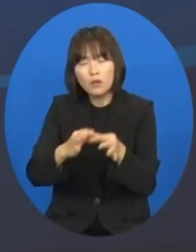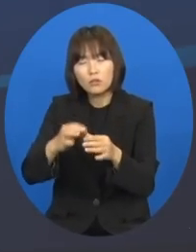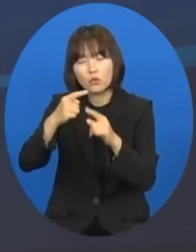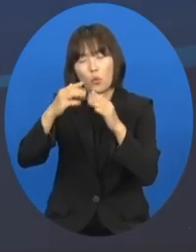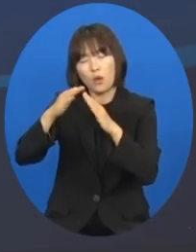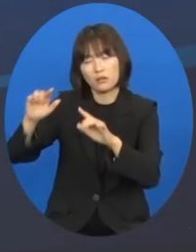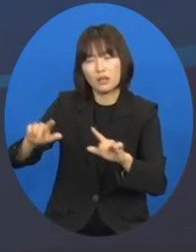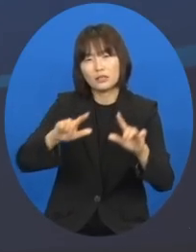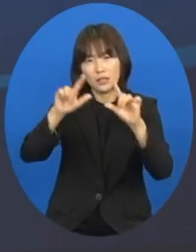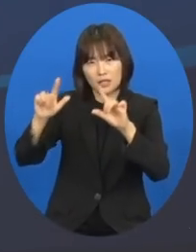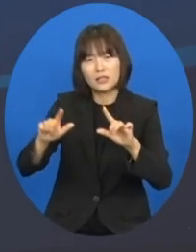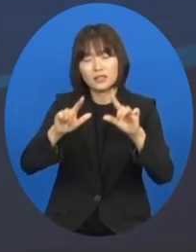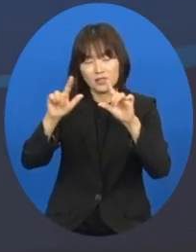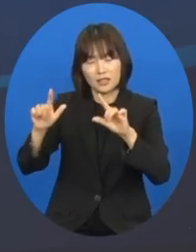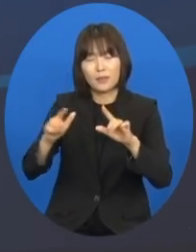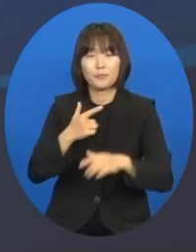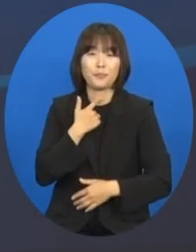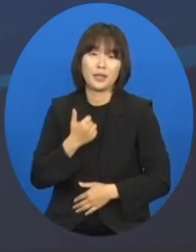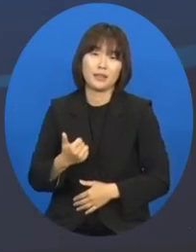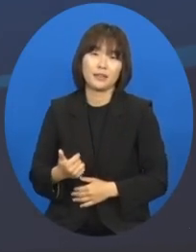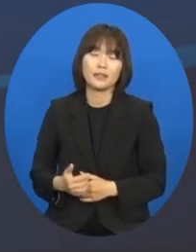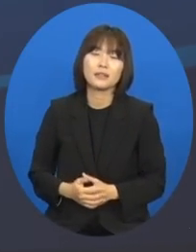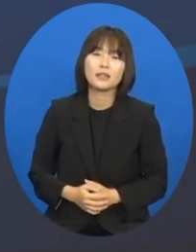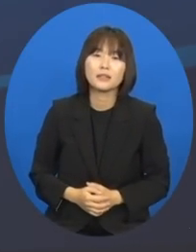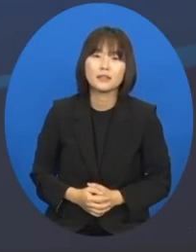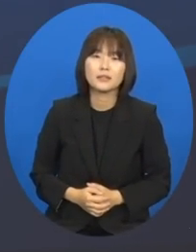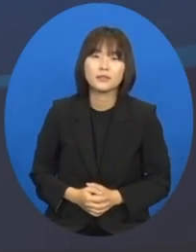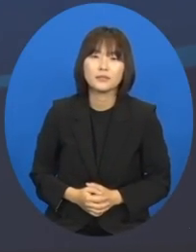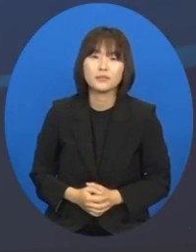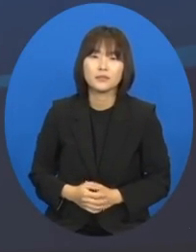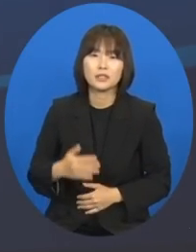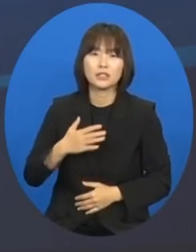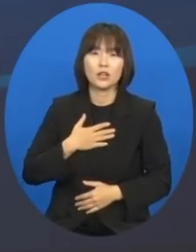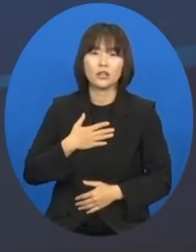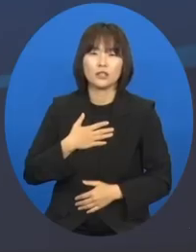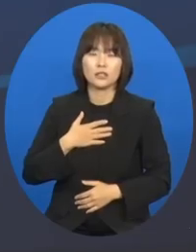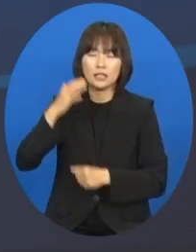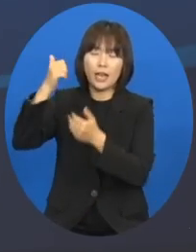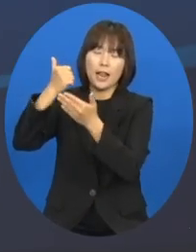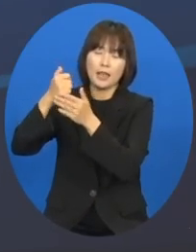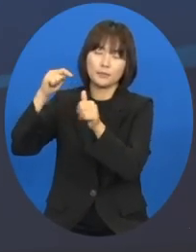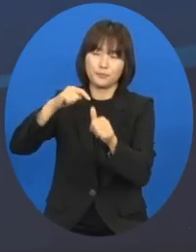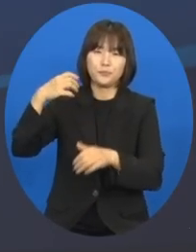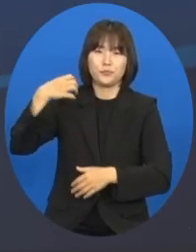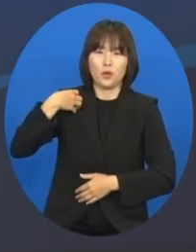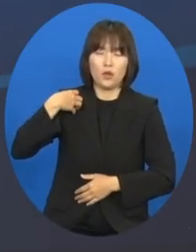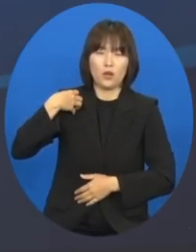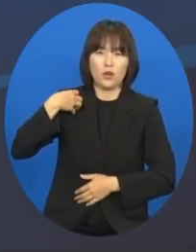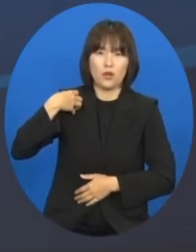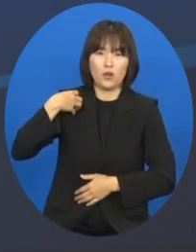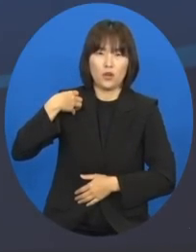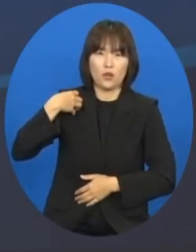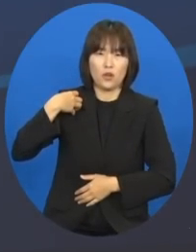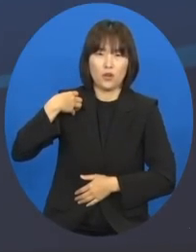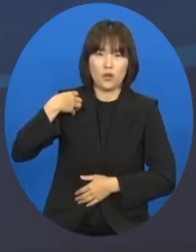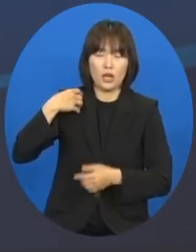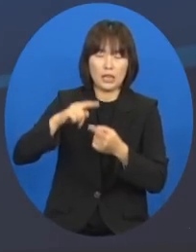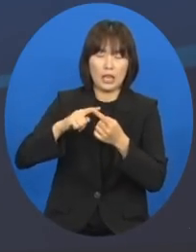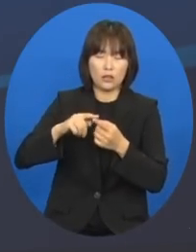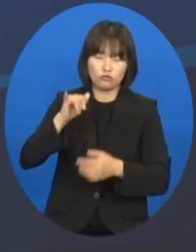공생애를 산다 늘 그렇게 생각했어요 저는 사명 중독이라고 생각했는데 저희 아내가 당신은 일중독이라고